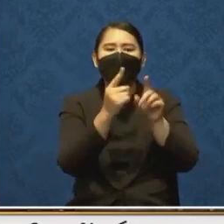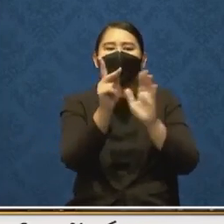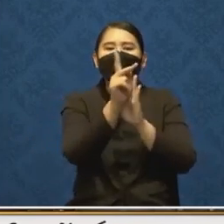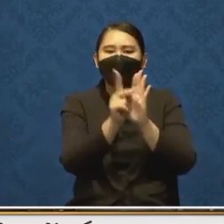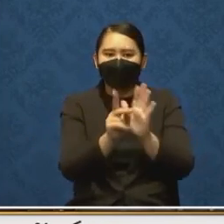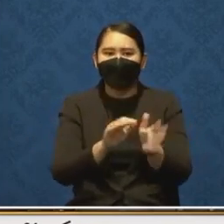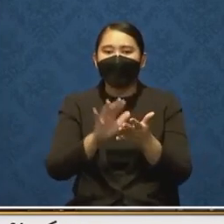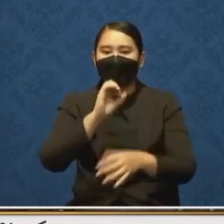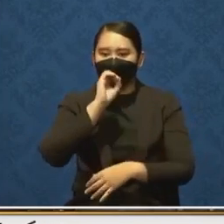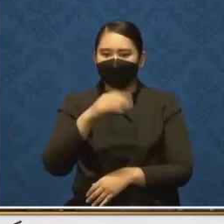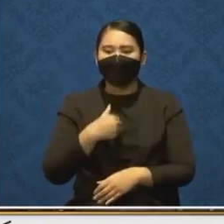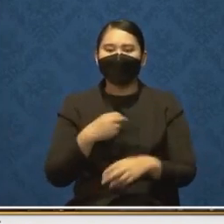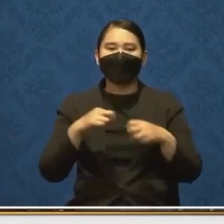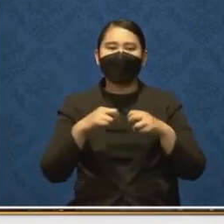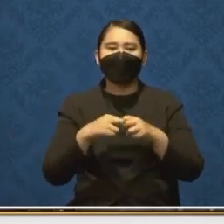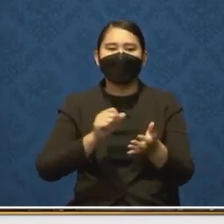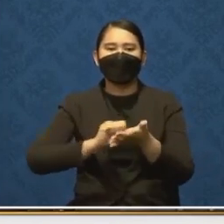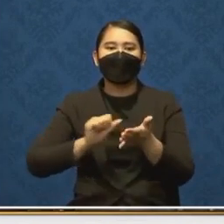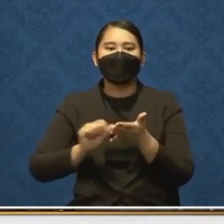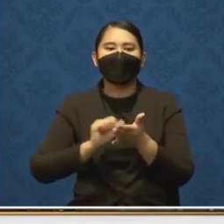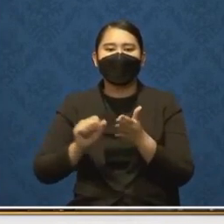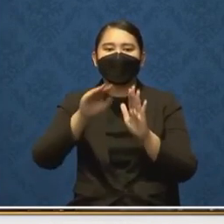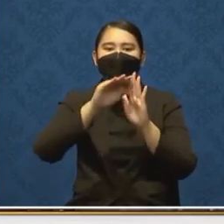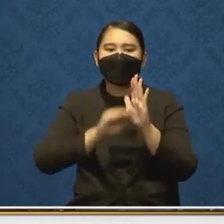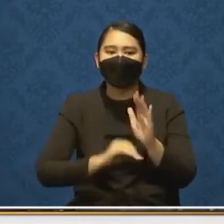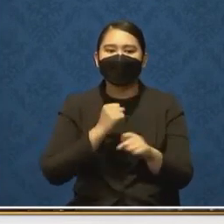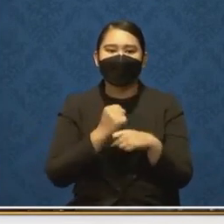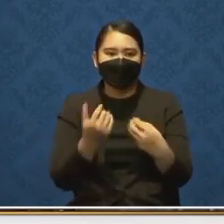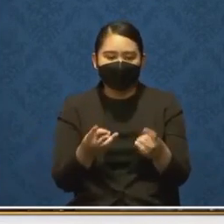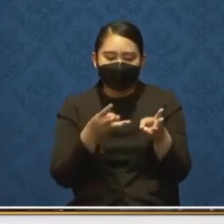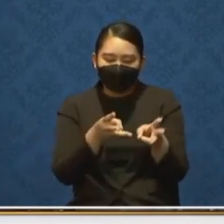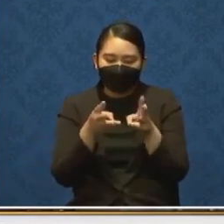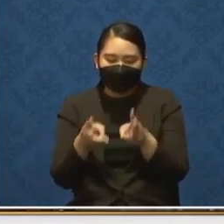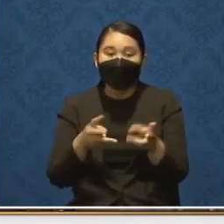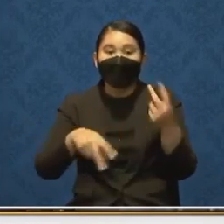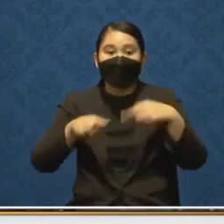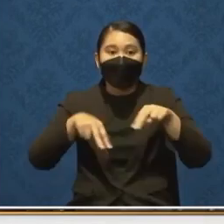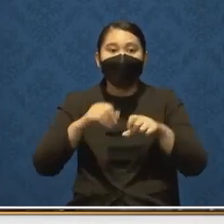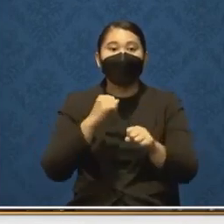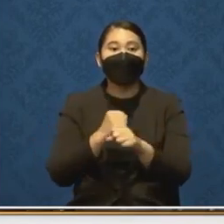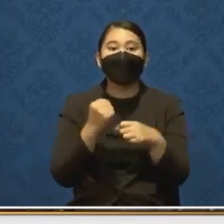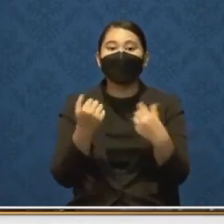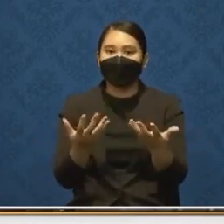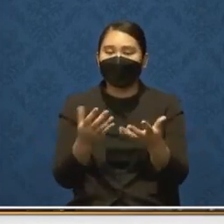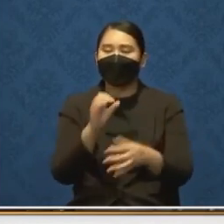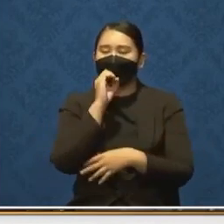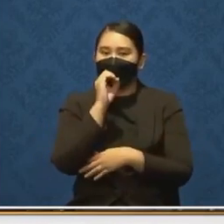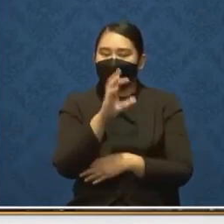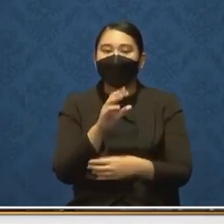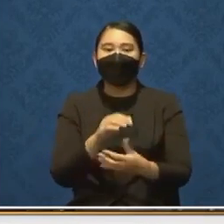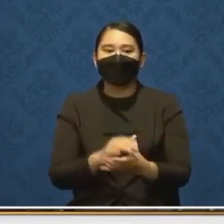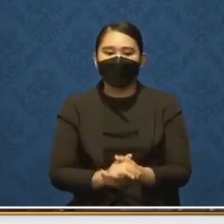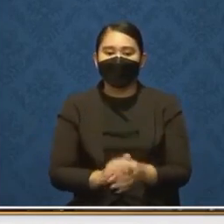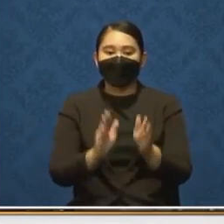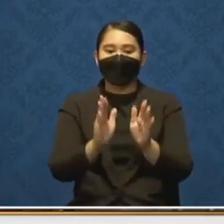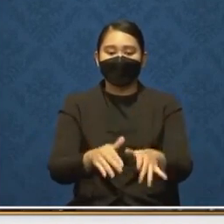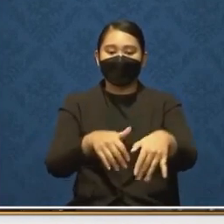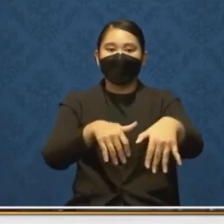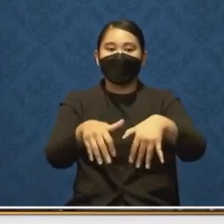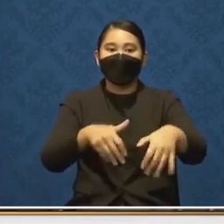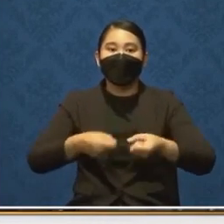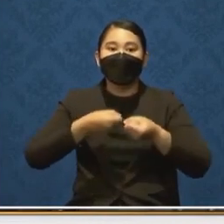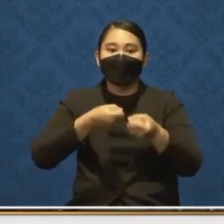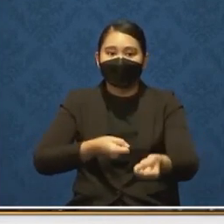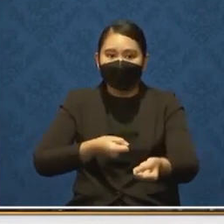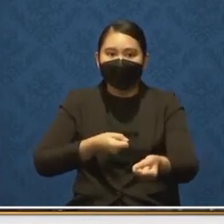ดว่าจะต้องแ้ปัหาอย่างไรวิธีการปองกันอย่างไรเพื่อจะให้พี่นองเกษตกรที่เป็นเจ้าของฝาหมู